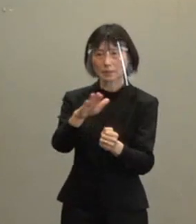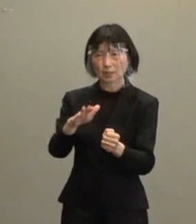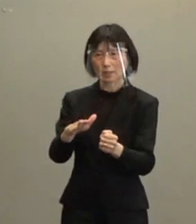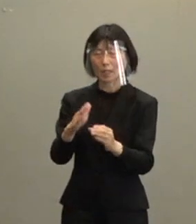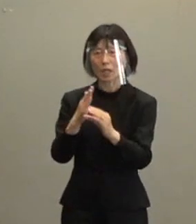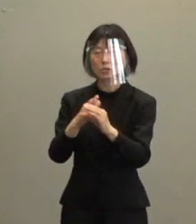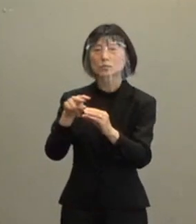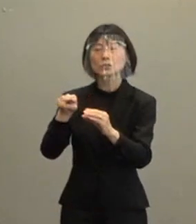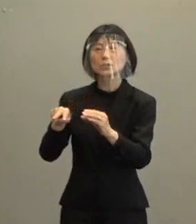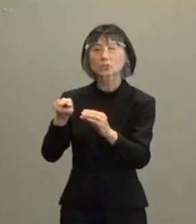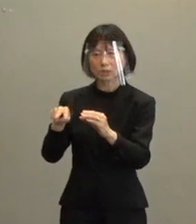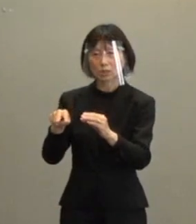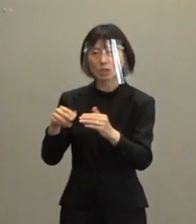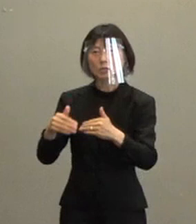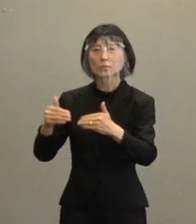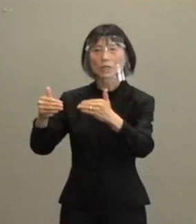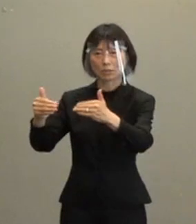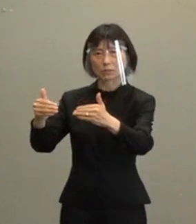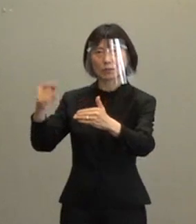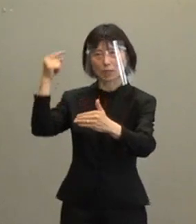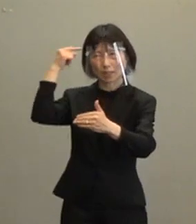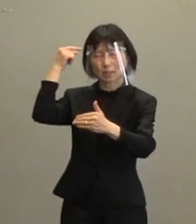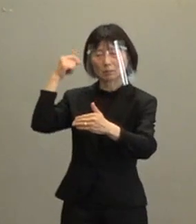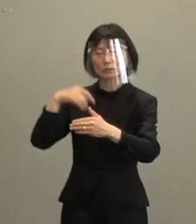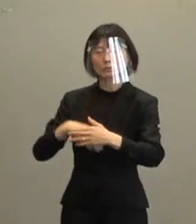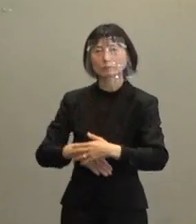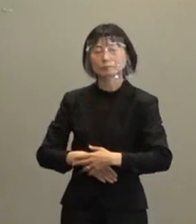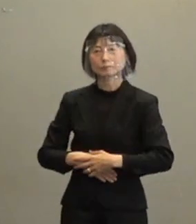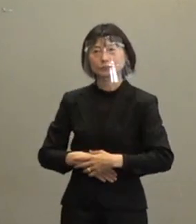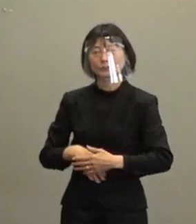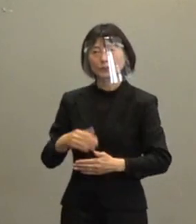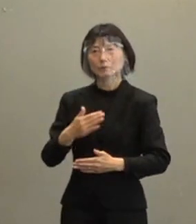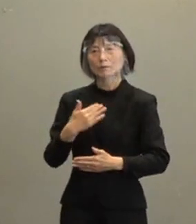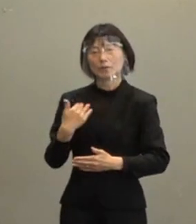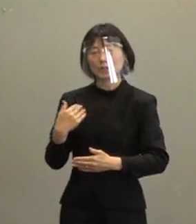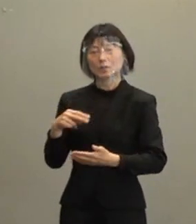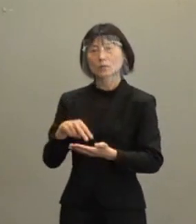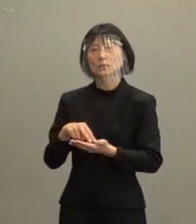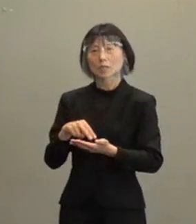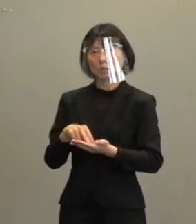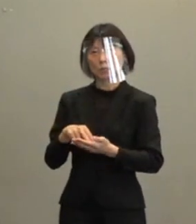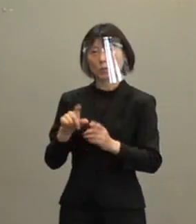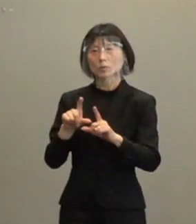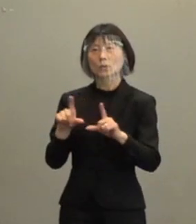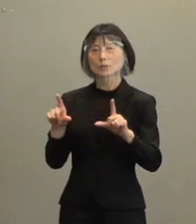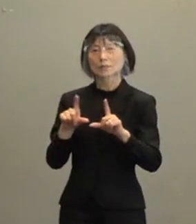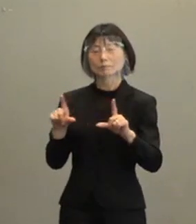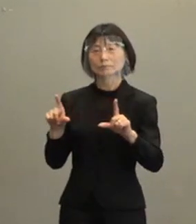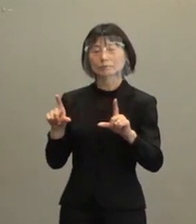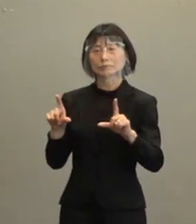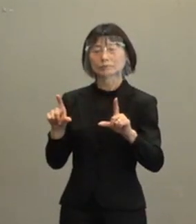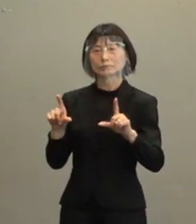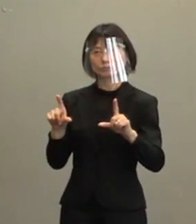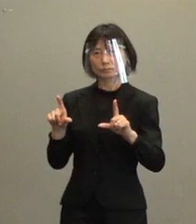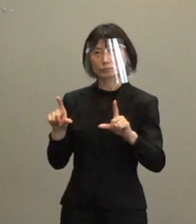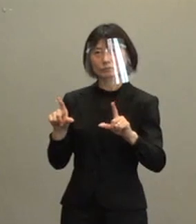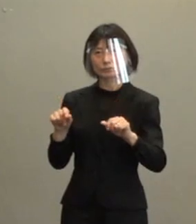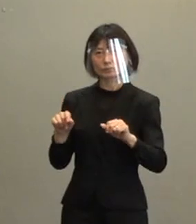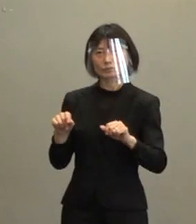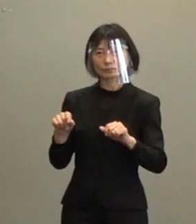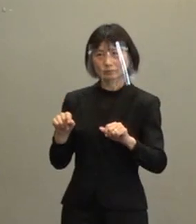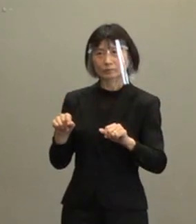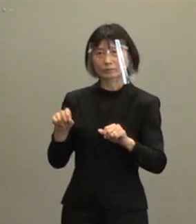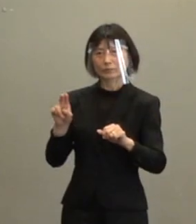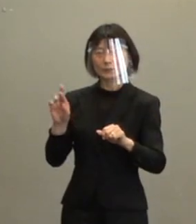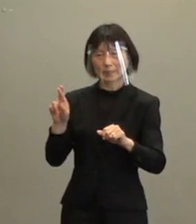ね、進めていくものだというふうに考えていますけれども、我々県としてはですね、当然ナーライコの整